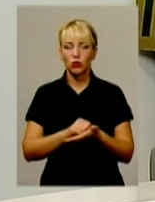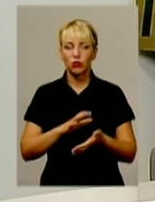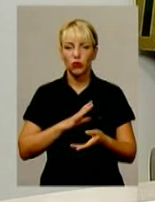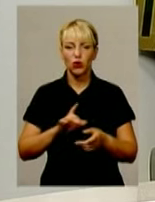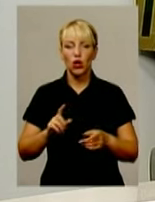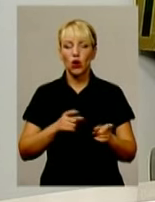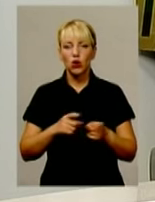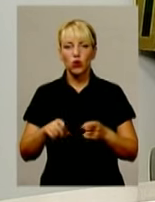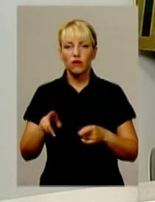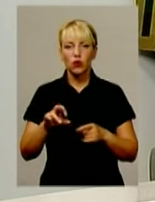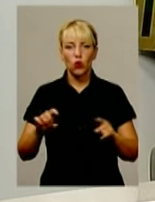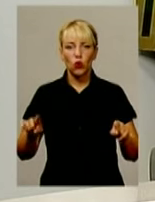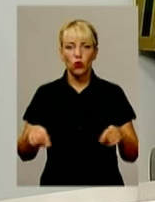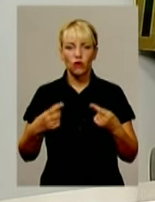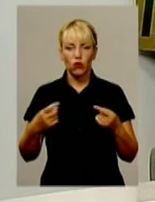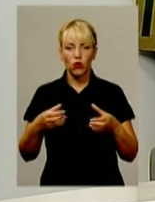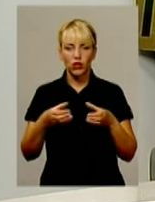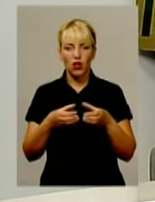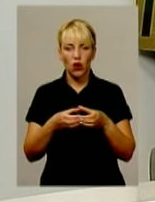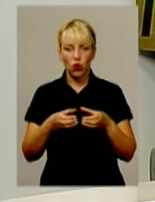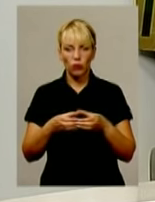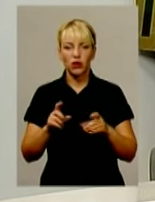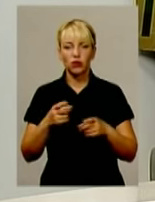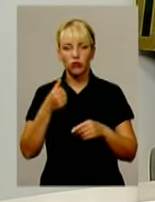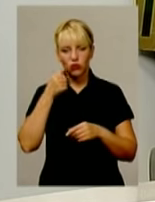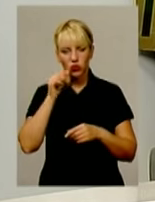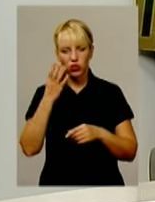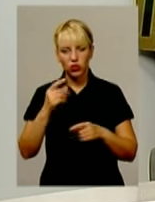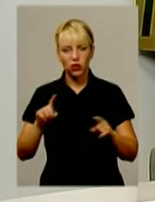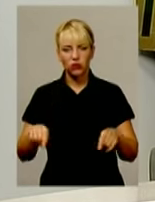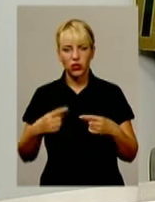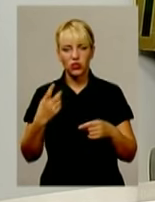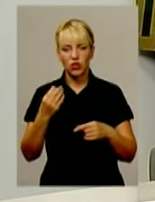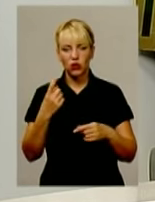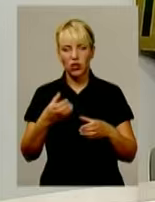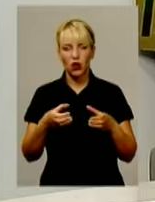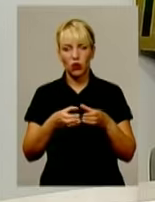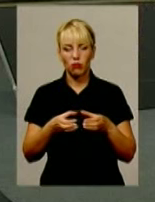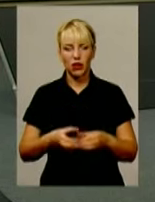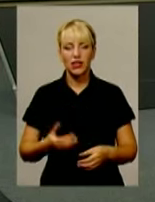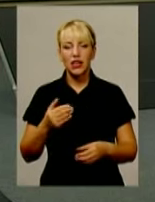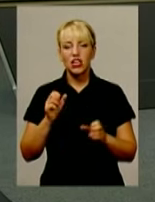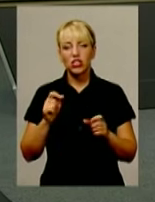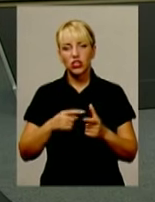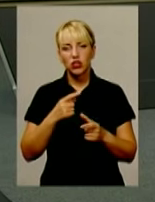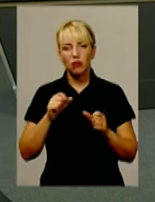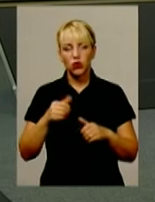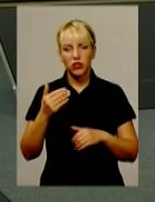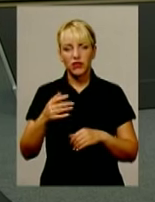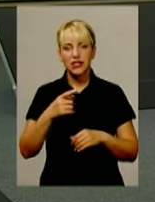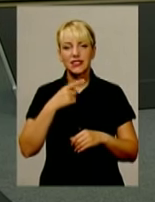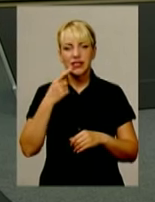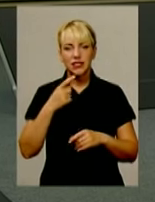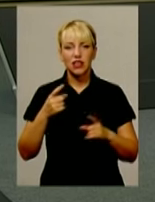утворення громади. І депутати пішли на зустріч. Тому вчора утворилася ще одна громада. Чи можете ви сказати просто коротко, так, які